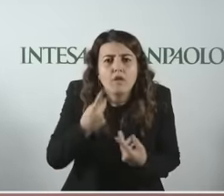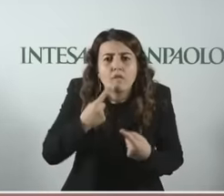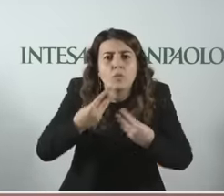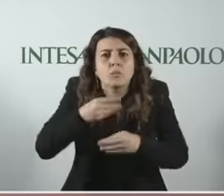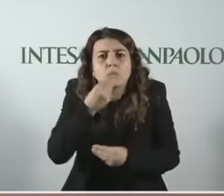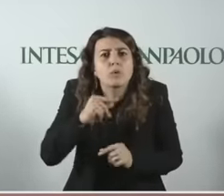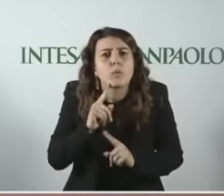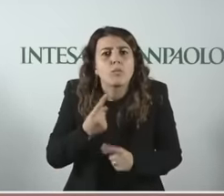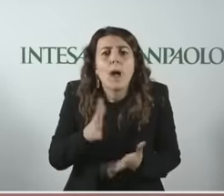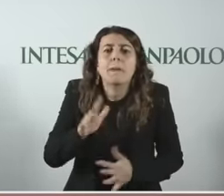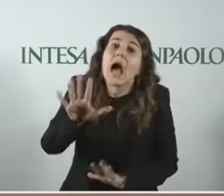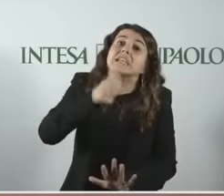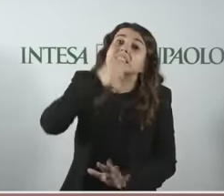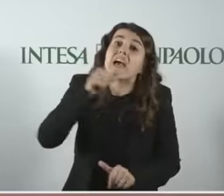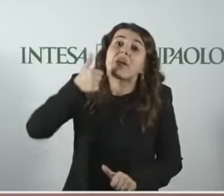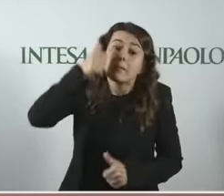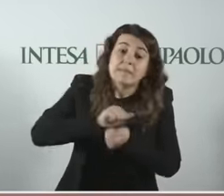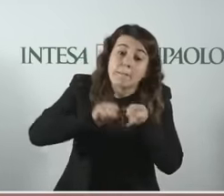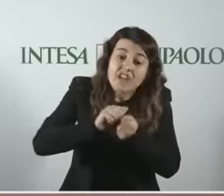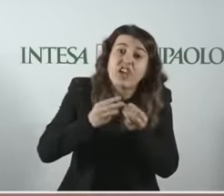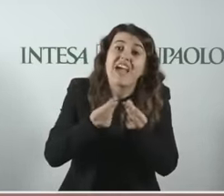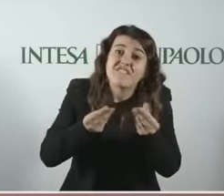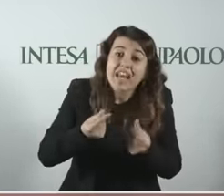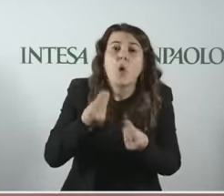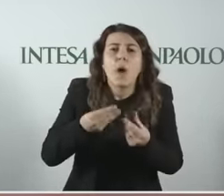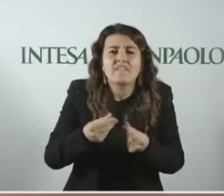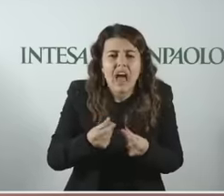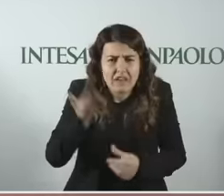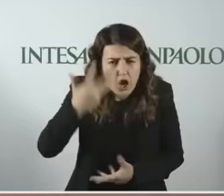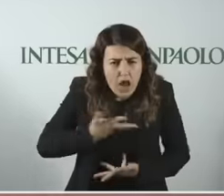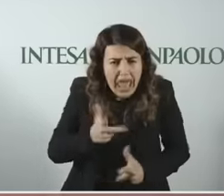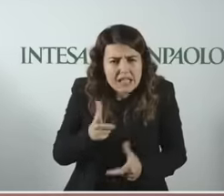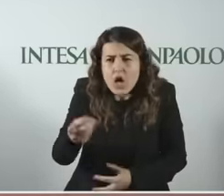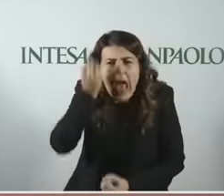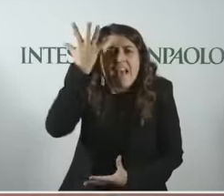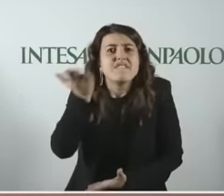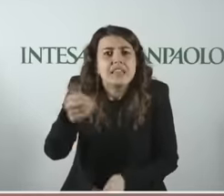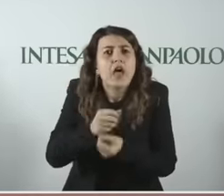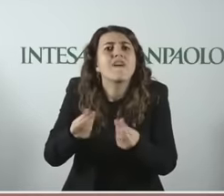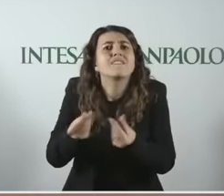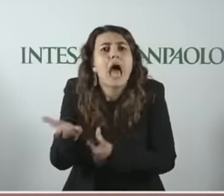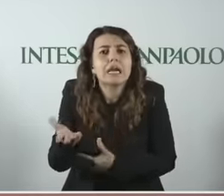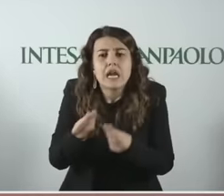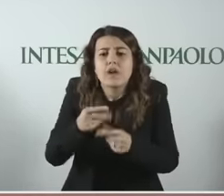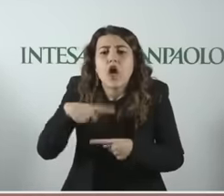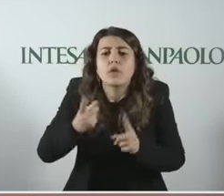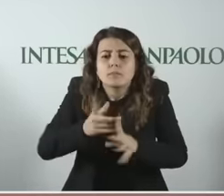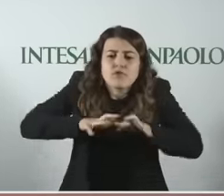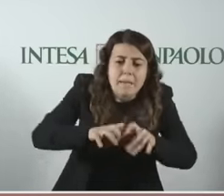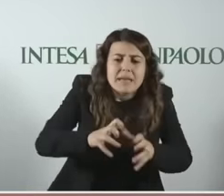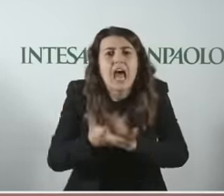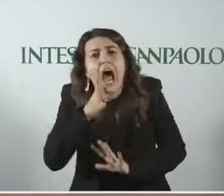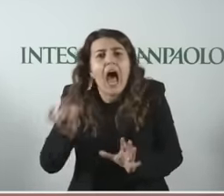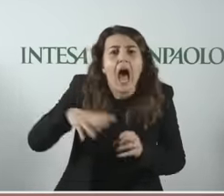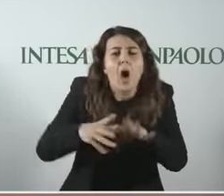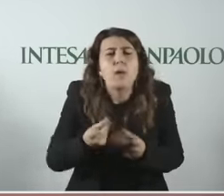commestibile però bisognava macinarlo e farne farina quando la farina non esisteva e loro l'hanno inventata e poi la farina bisognava impastarla con l'acqua e